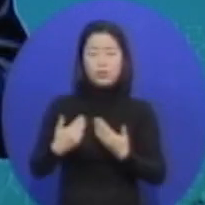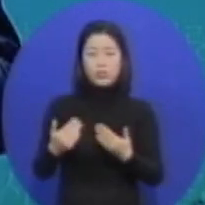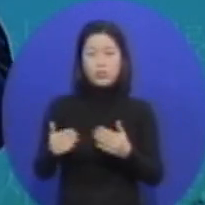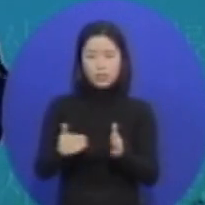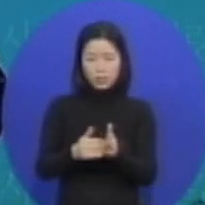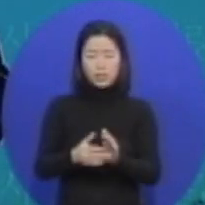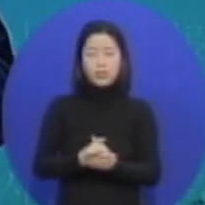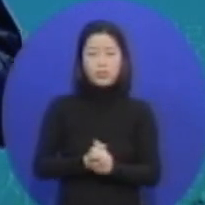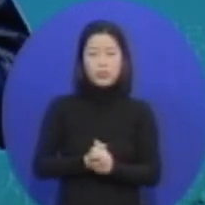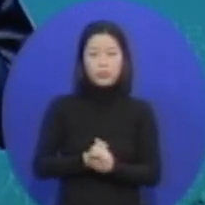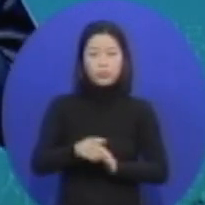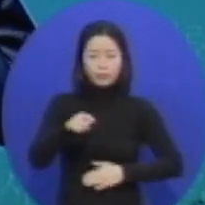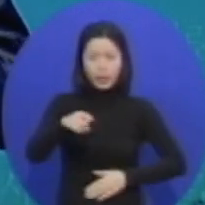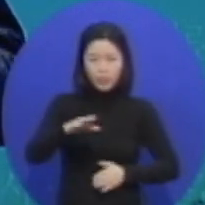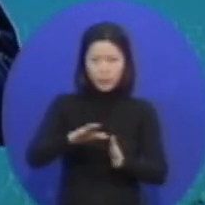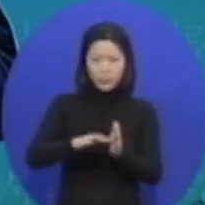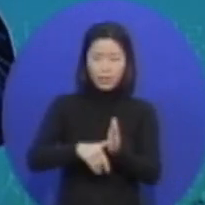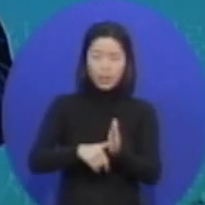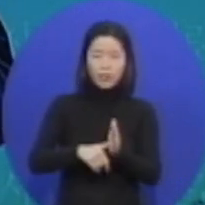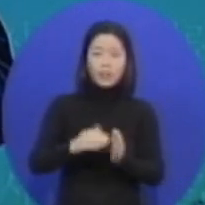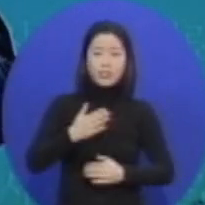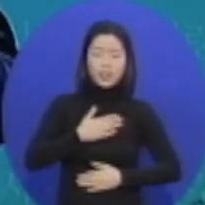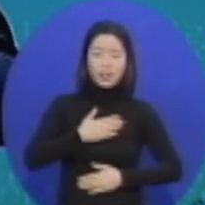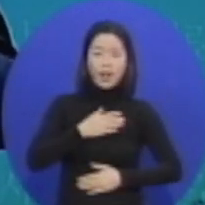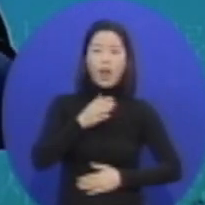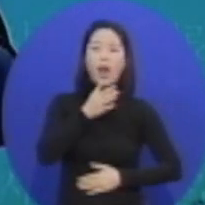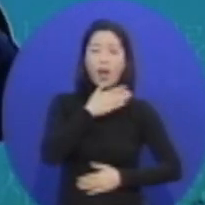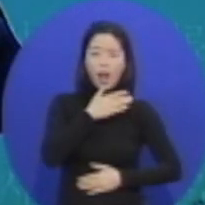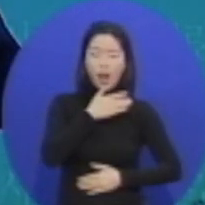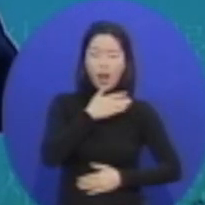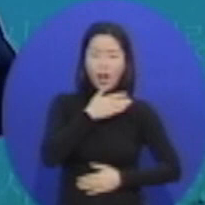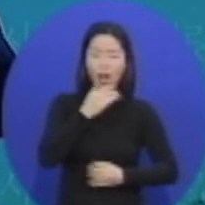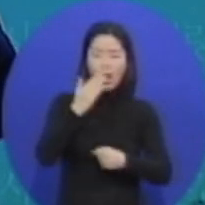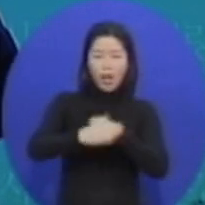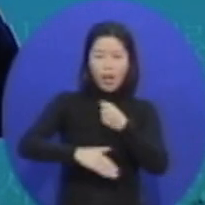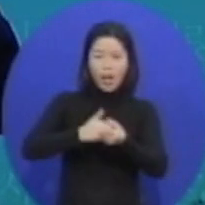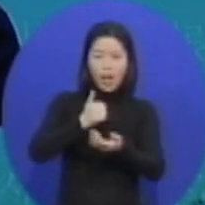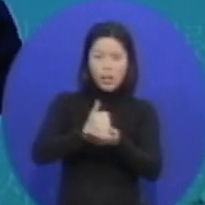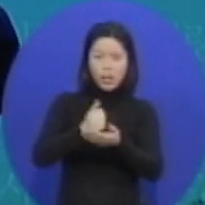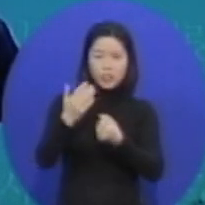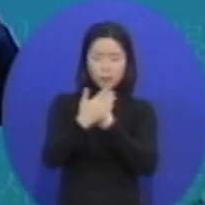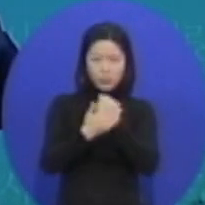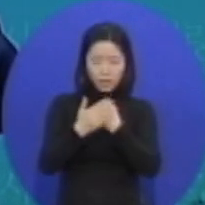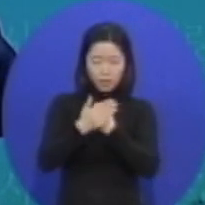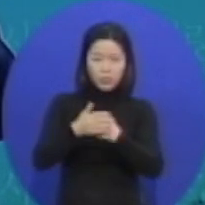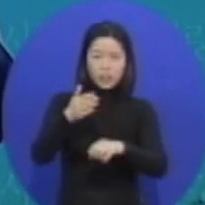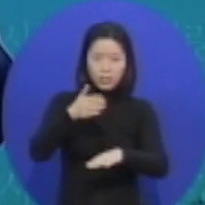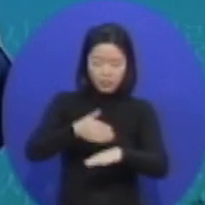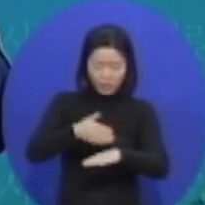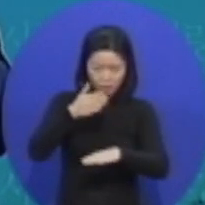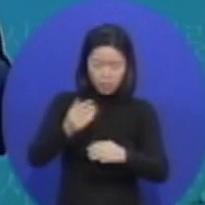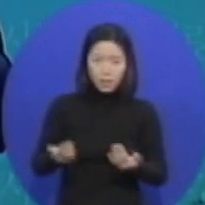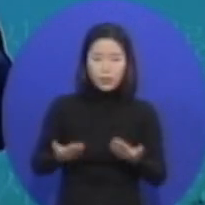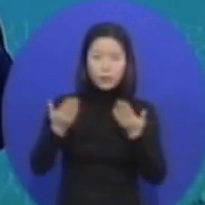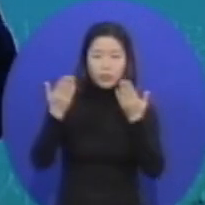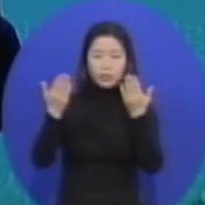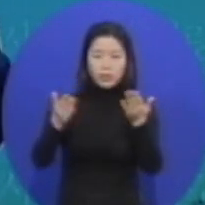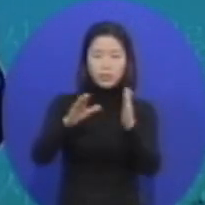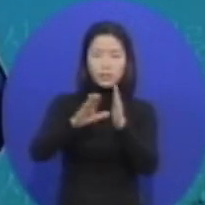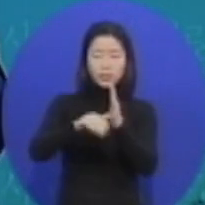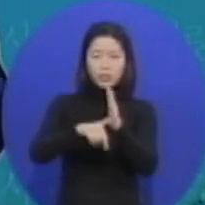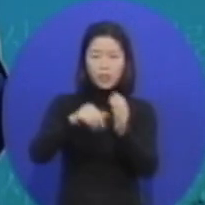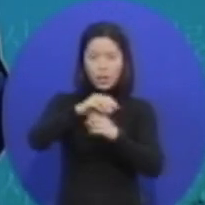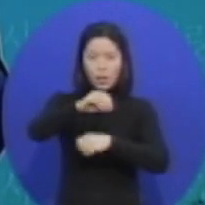그때 제가 아 하나님의 은혜는 감사로 하나님께 드려 질 때 오히려